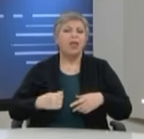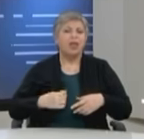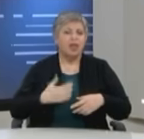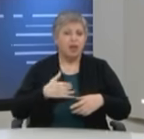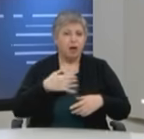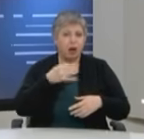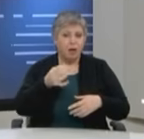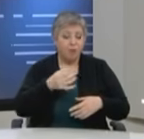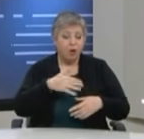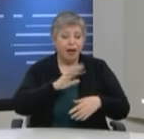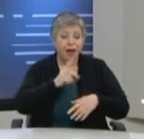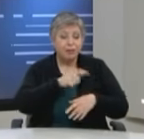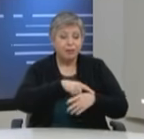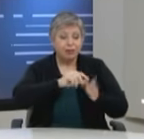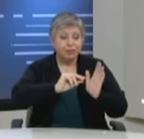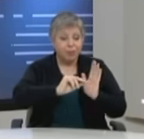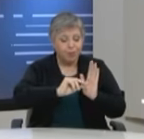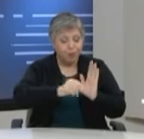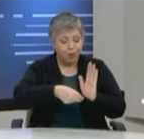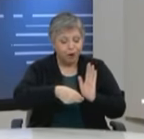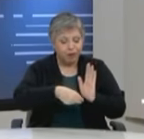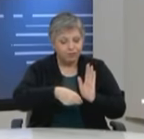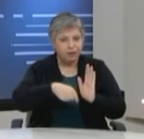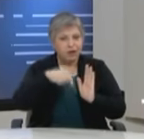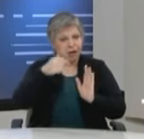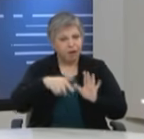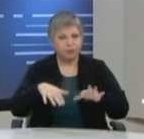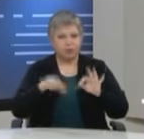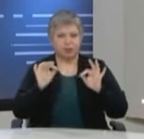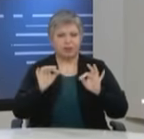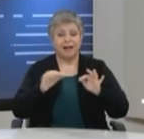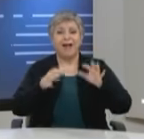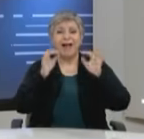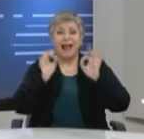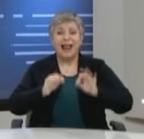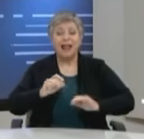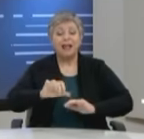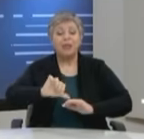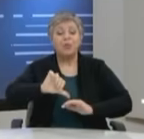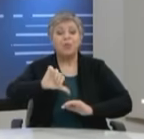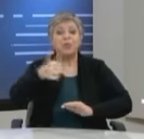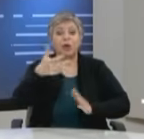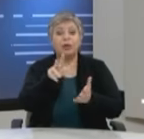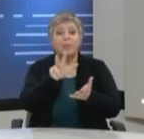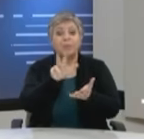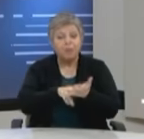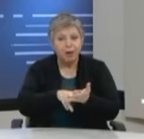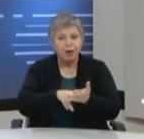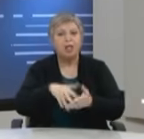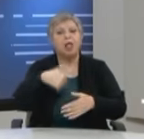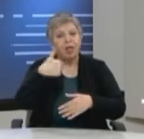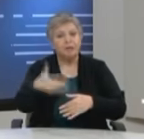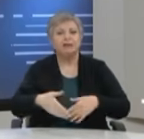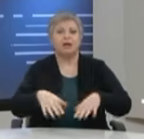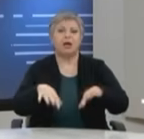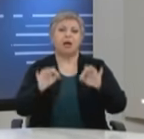της. Είναι κάτι που δεν συνηθίζεται. Πρώτα κυρώνεται μια συμφωνία, μετά ακολουθούν οι συνέπειες της.